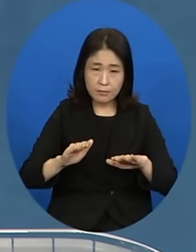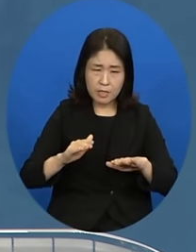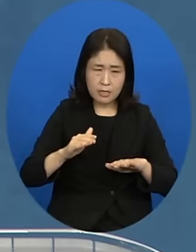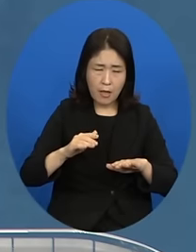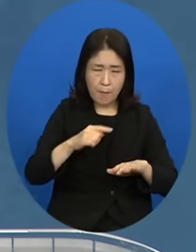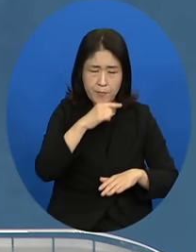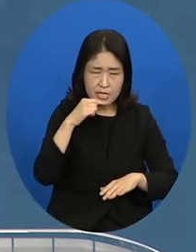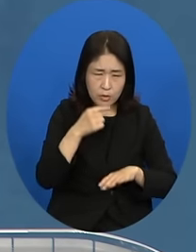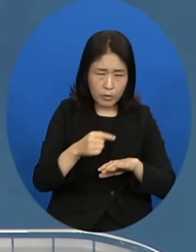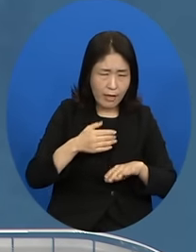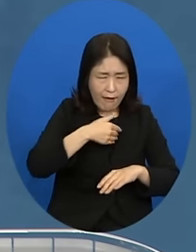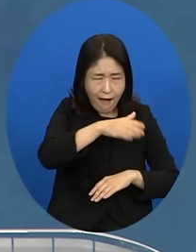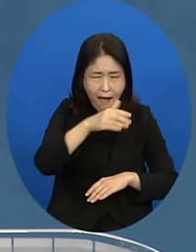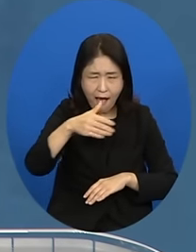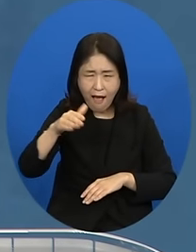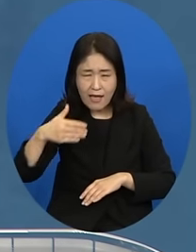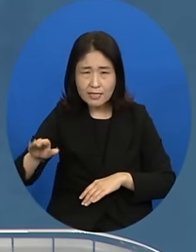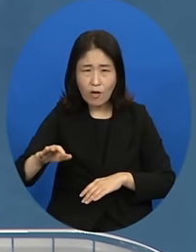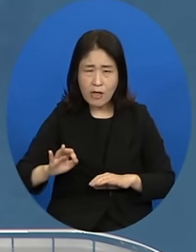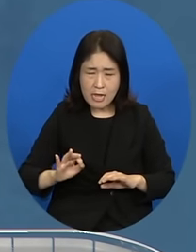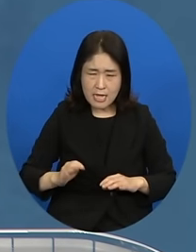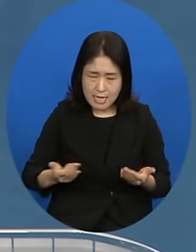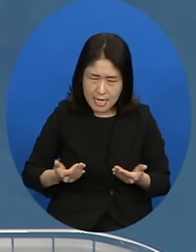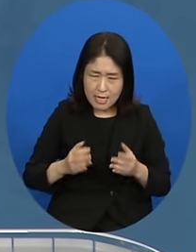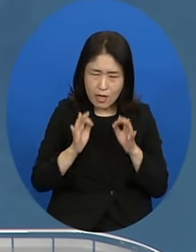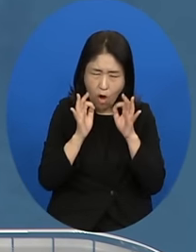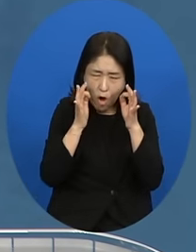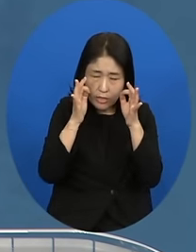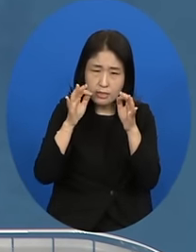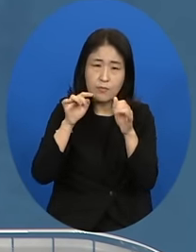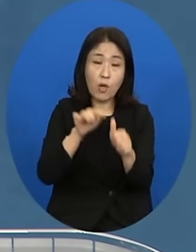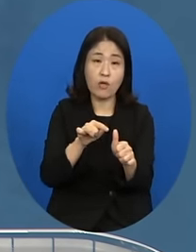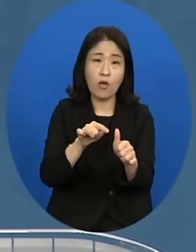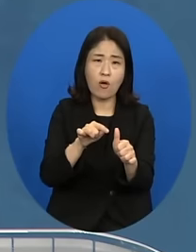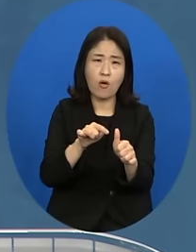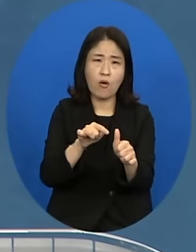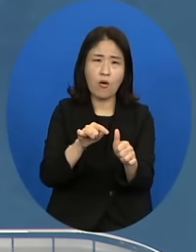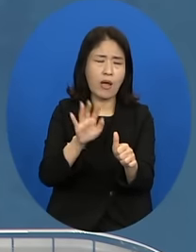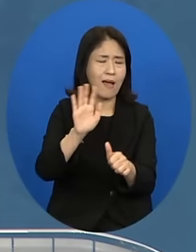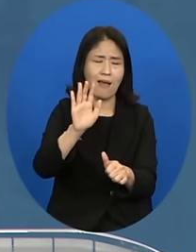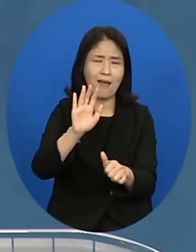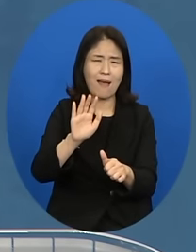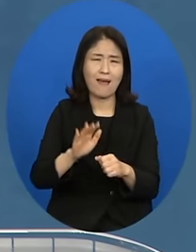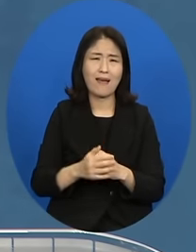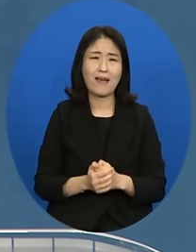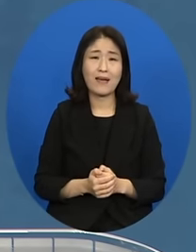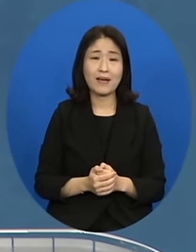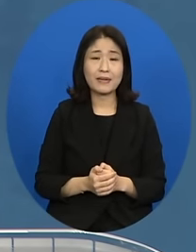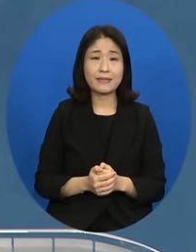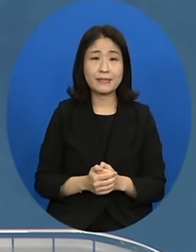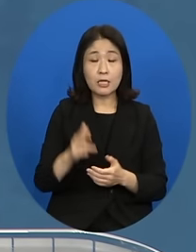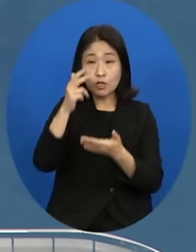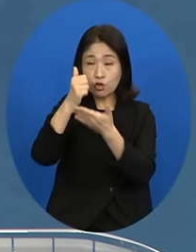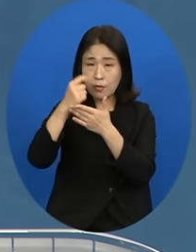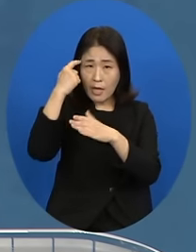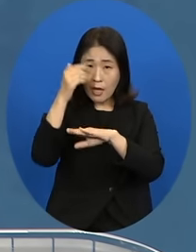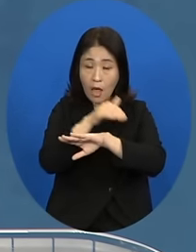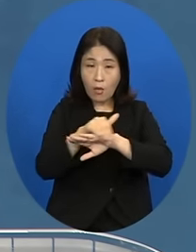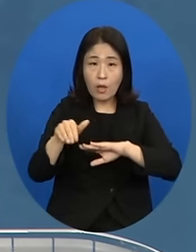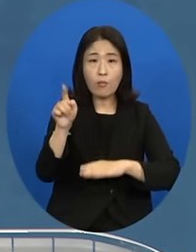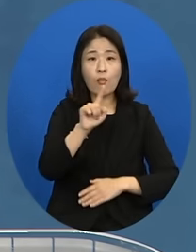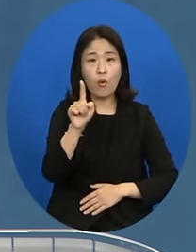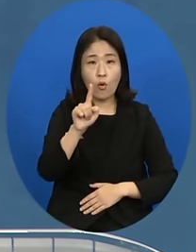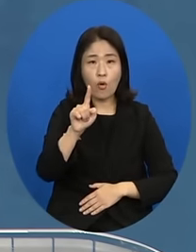가서 최선을 다해 사역하라고 대위임령을 주신 것이 아니었습니다. 주님의 계획은